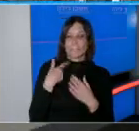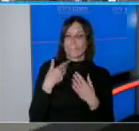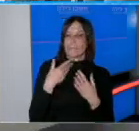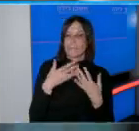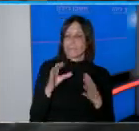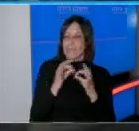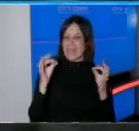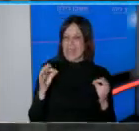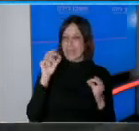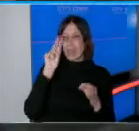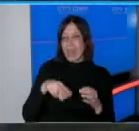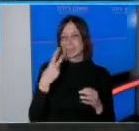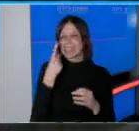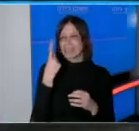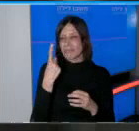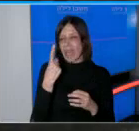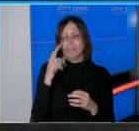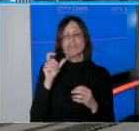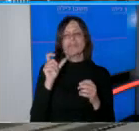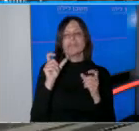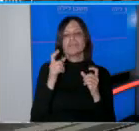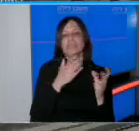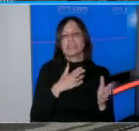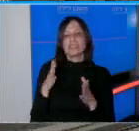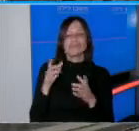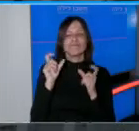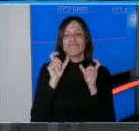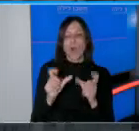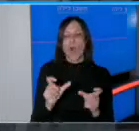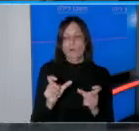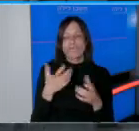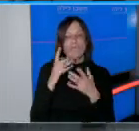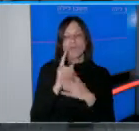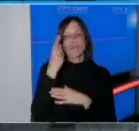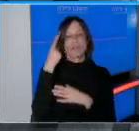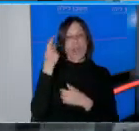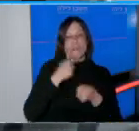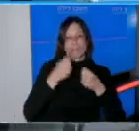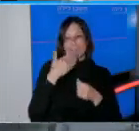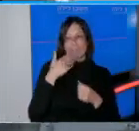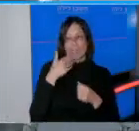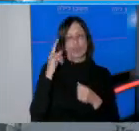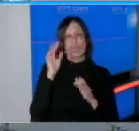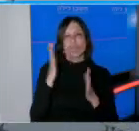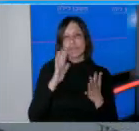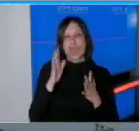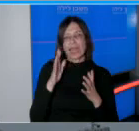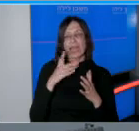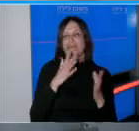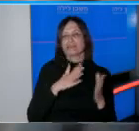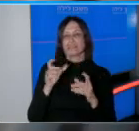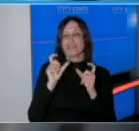פותחים את שנת 2021 עם אחד מסדרי החוב הגדולים ביותר שידע המשק הישראלי, בדרך כלל אנחנו רגילים להסדרי חוב של מיליארדים